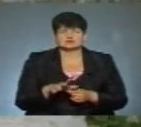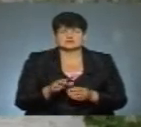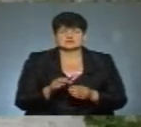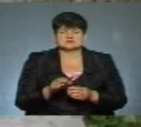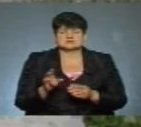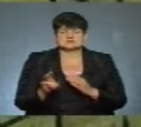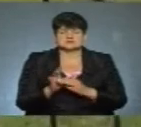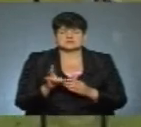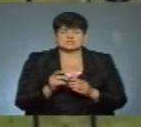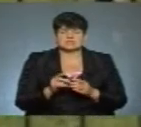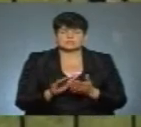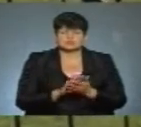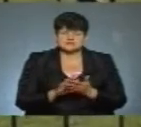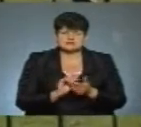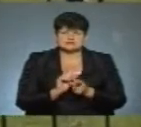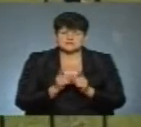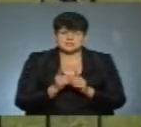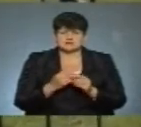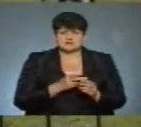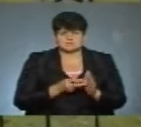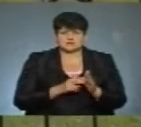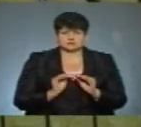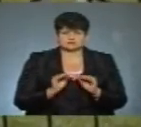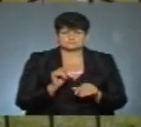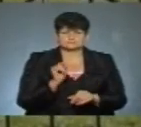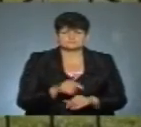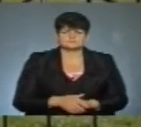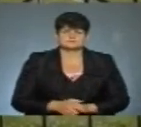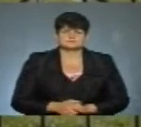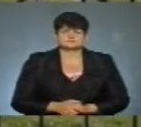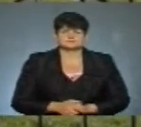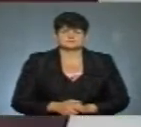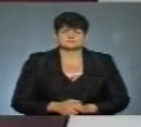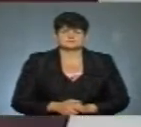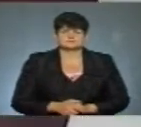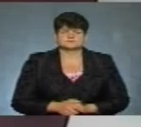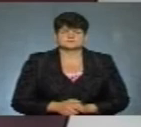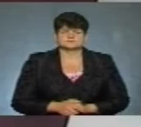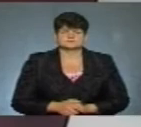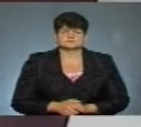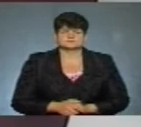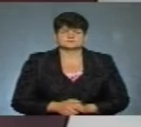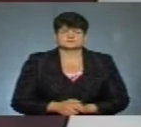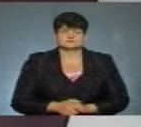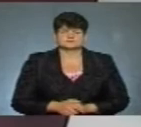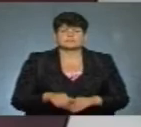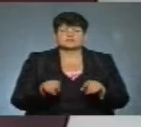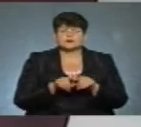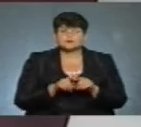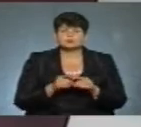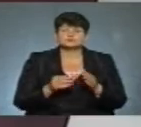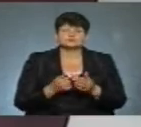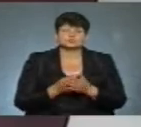планують встановити там. Діана Ярошенко, Марта Журавель. Новини на Суспільному. Тернопільщина. Також до